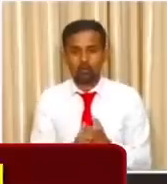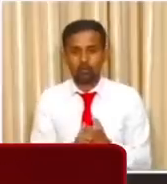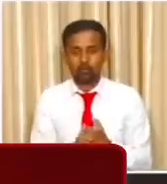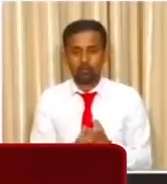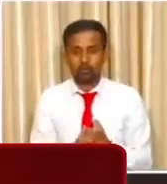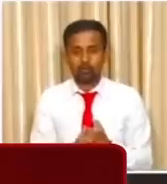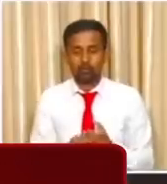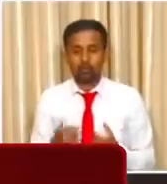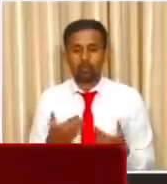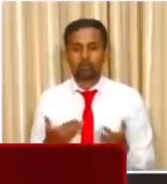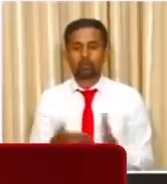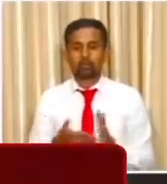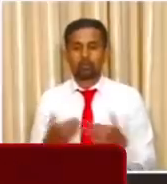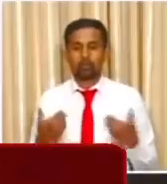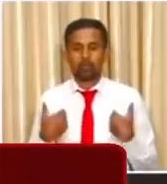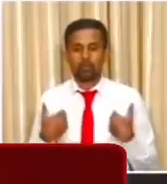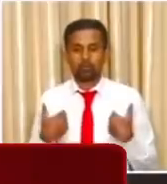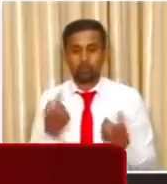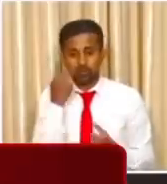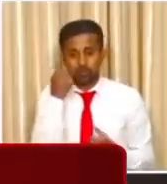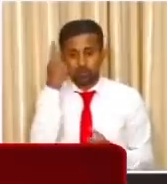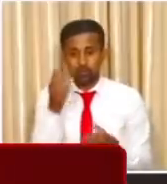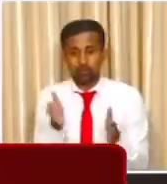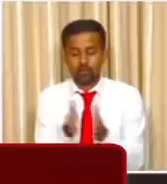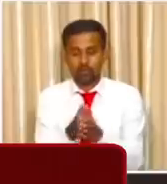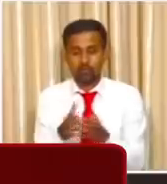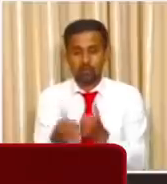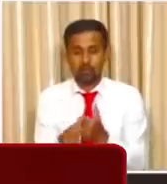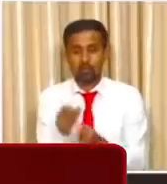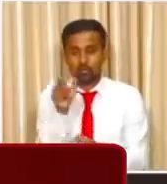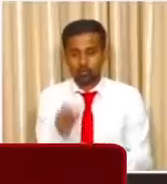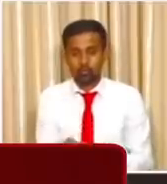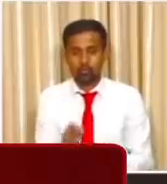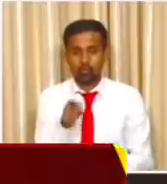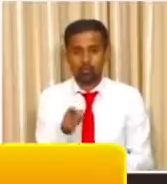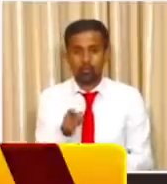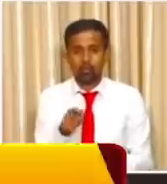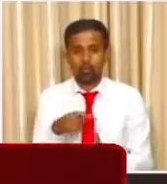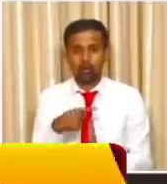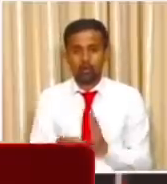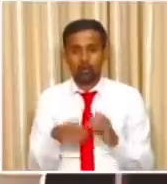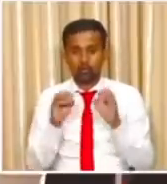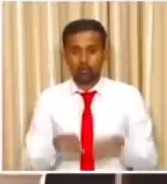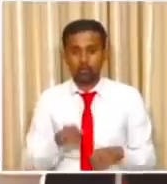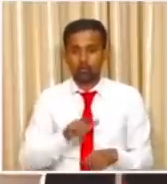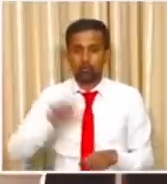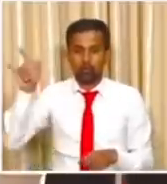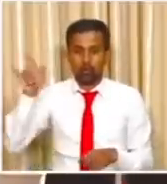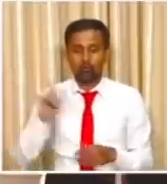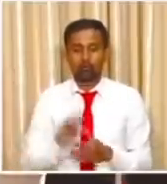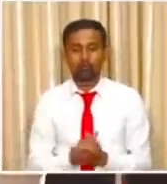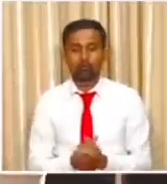විශාල අනිශ්චිතතාවයකට මුහුණ දෙමින් තිබෙනවා ඒ දැනුම සහිතව නිෂ්පාදනය කළ ශ්‍රමිකයා රට අත්තරියේ ආමේ ප්‍රවණතාවයකට මුහුණ දී